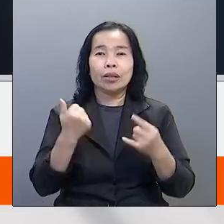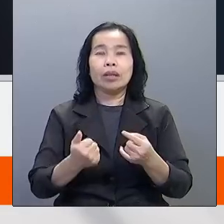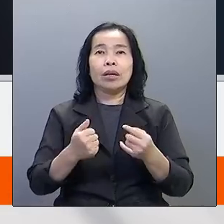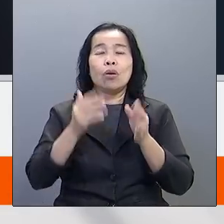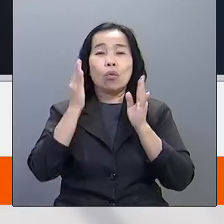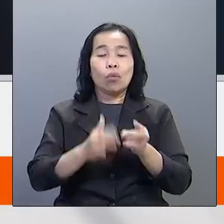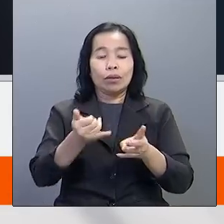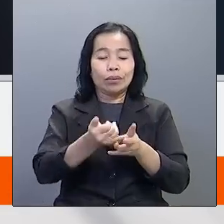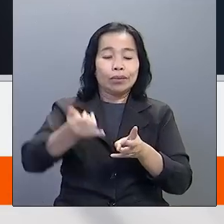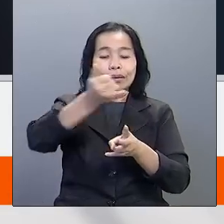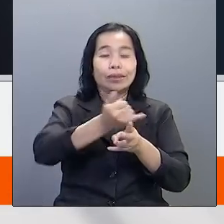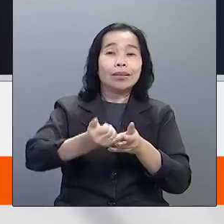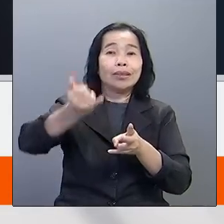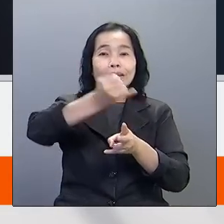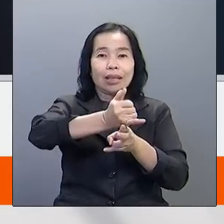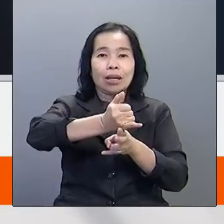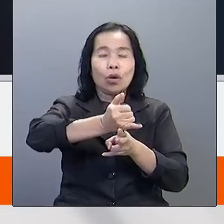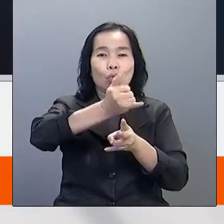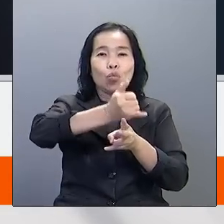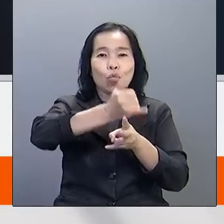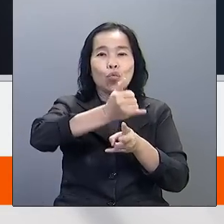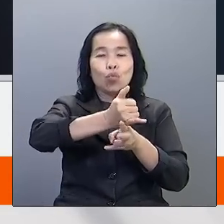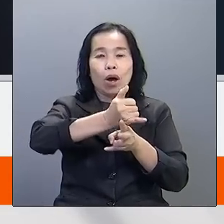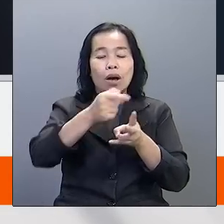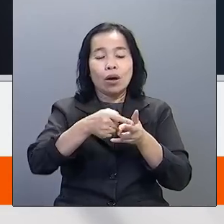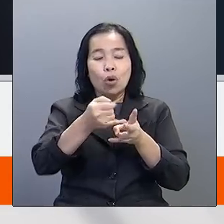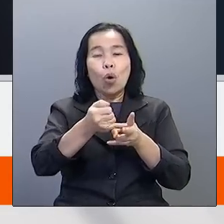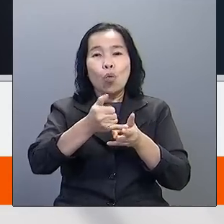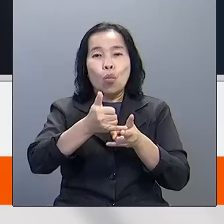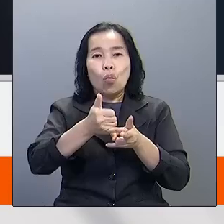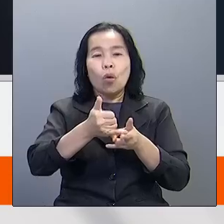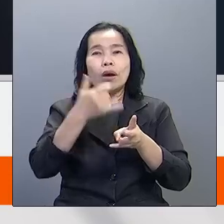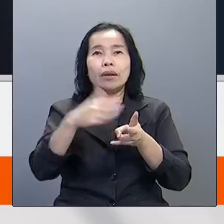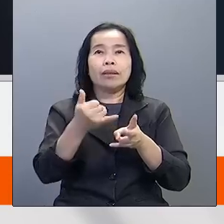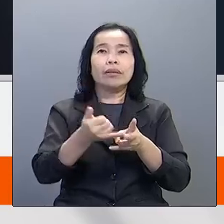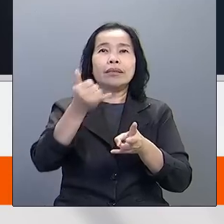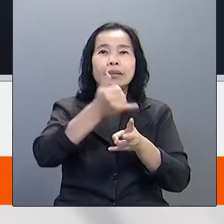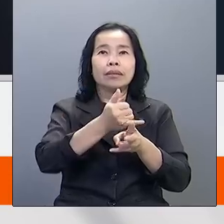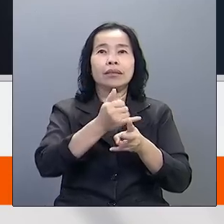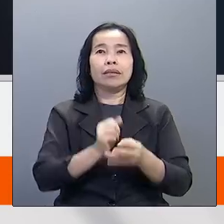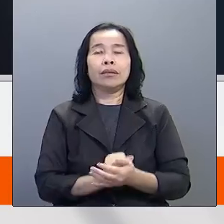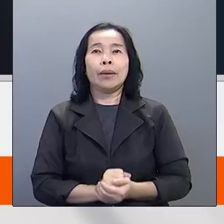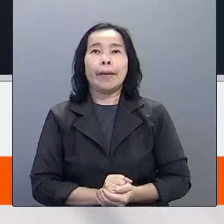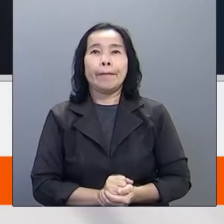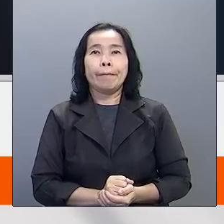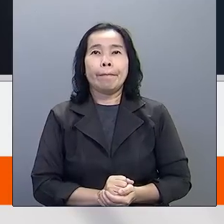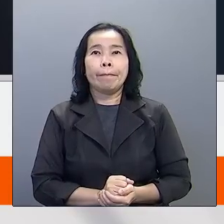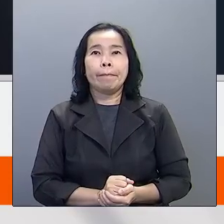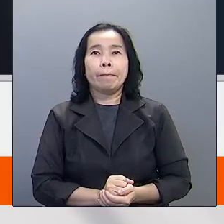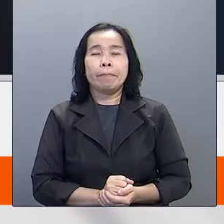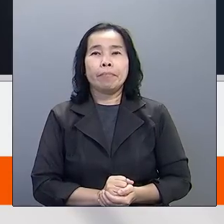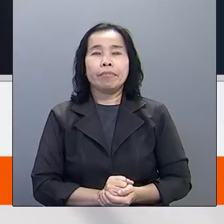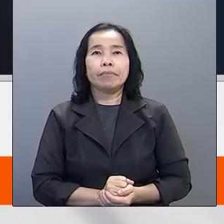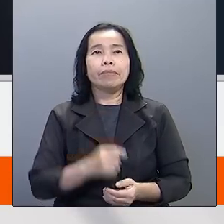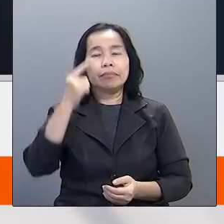เนี่ยส่วนหนึ่งเนี่ยก็ยังอยู่บริเวณเรืออยู่นะครับท ั ้งข้อกังวลที่เกิดขึ้นก็คือว่าอาจจะมีความเป็นไปได้